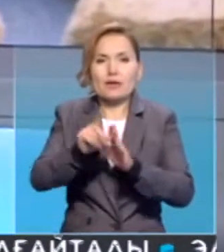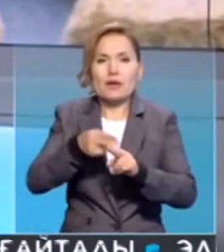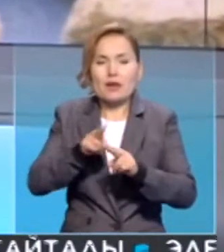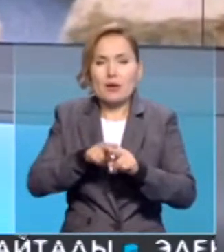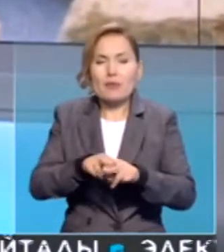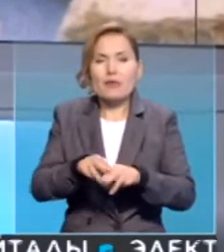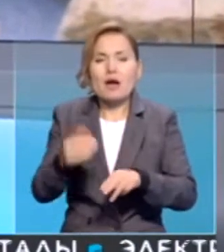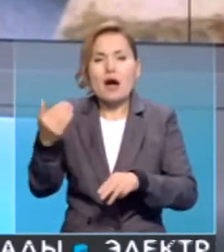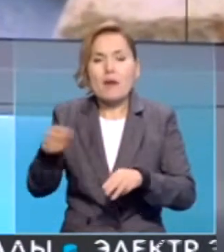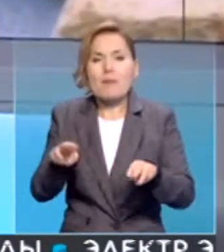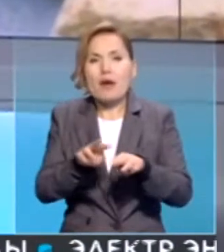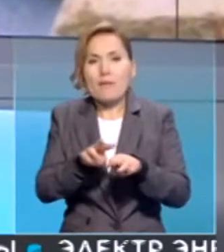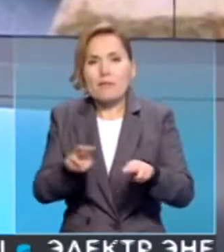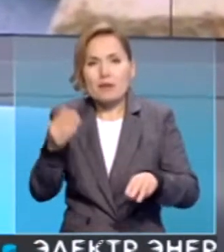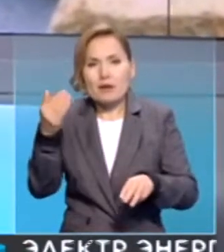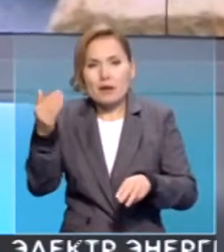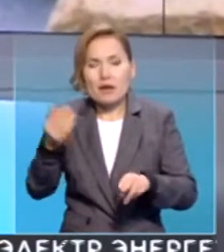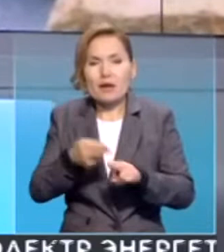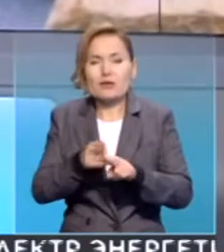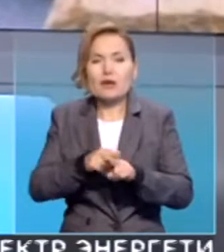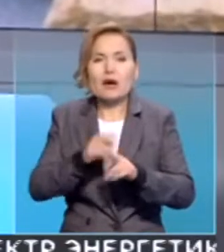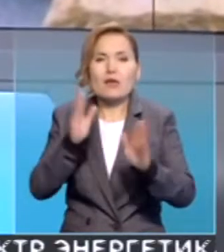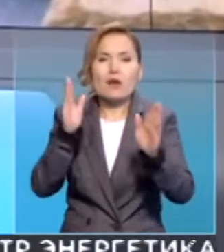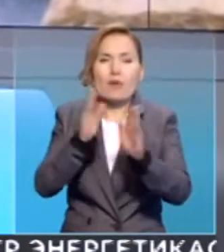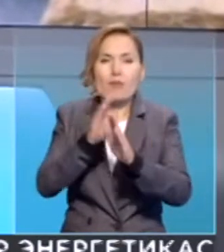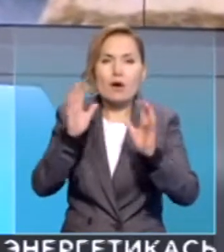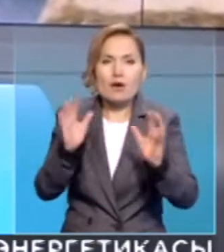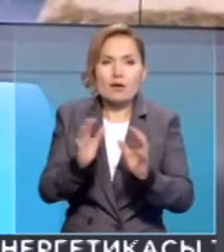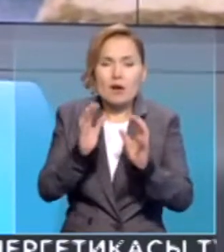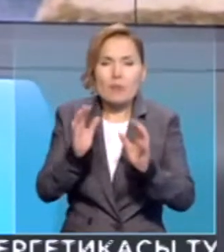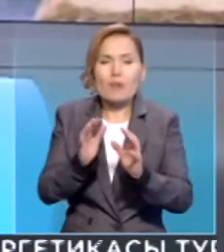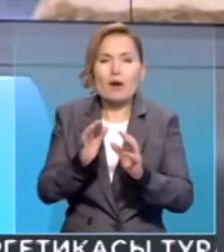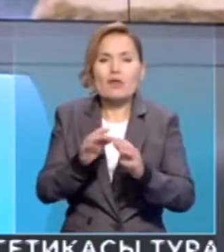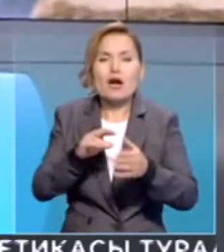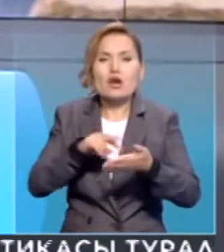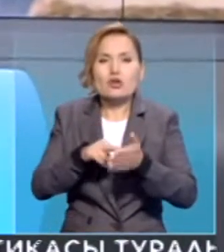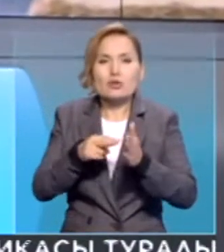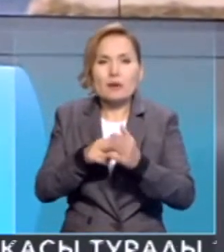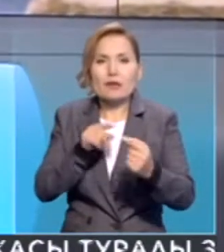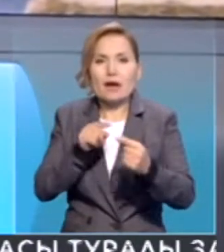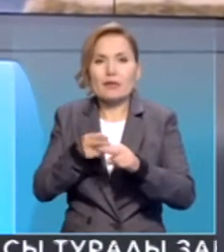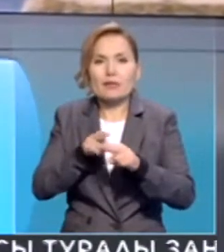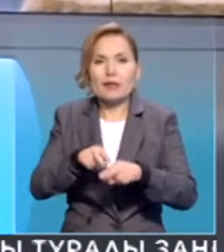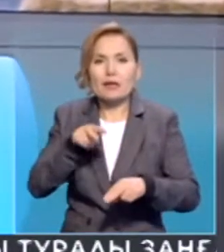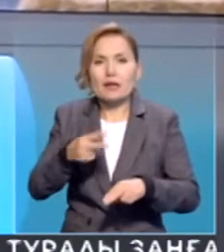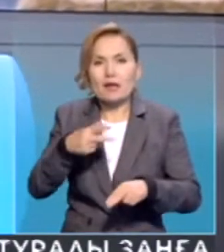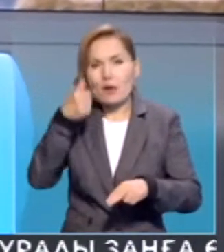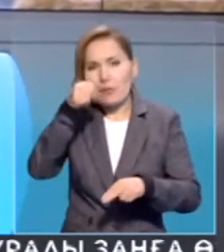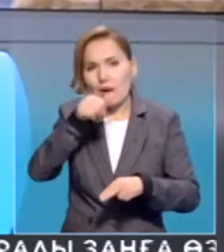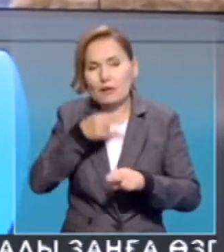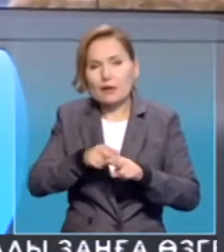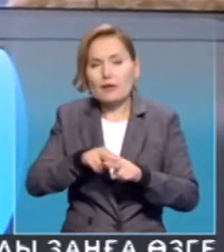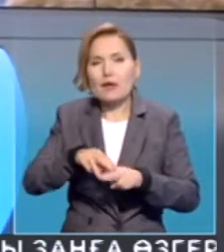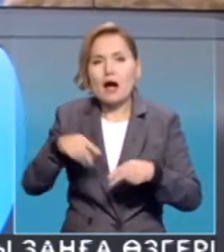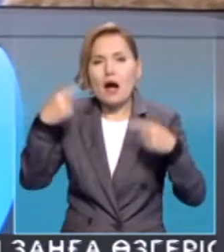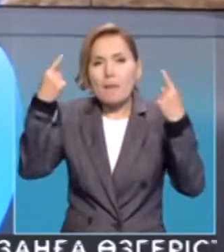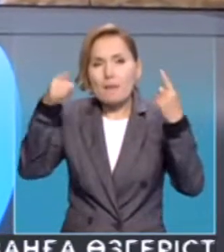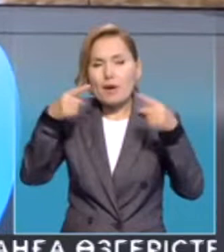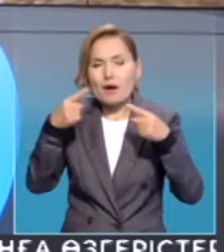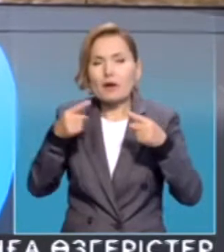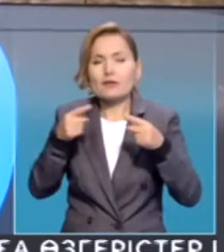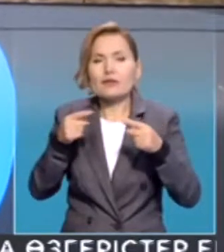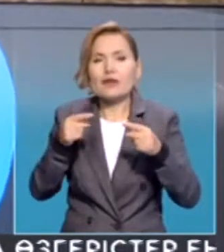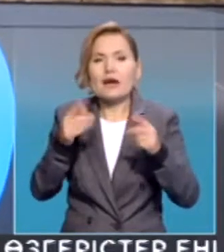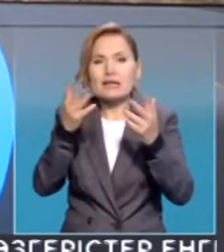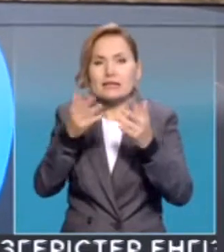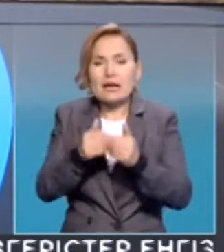Олар биліктің қоршаған ортаны қорғауға бағытталған жаңа жоспарына қарсы. Нидерланд үкіметі 2030 жылға қарай малдың санын азайту